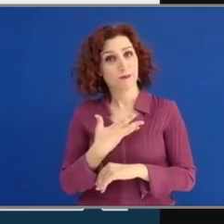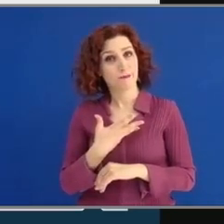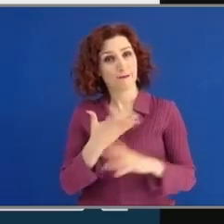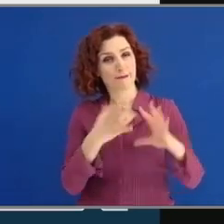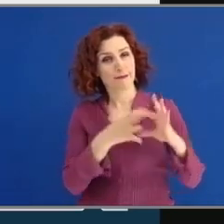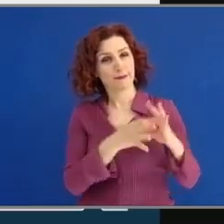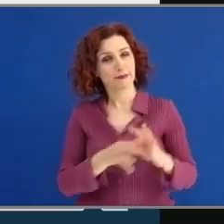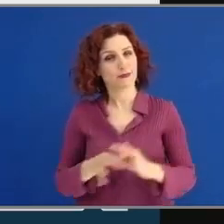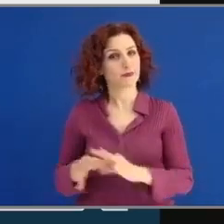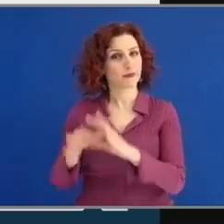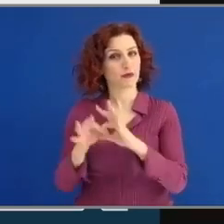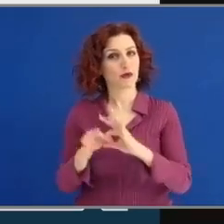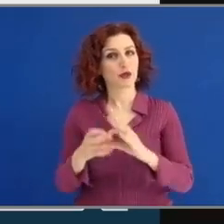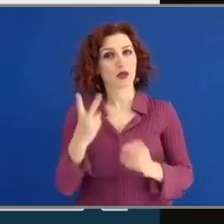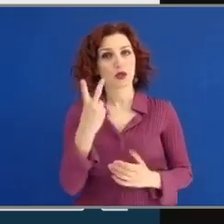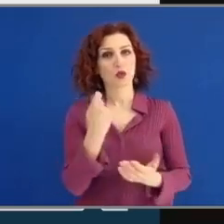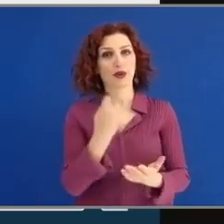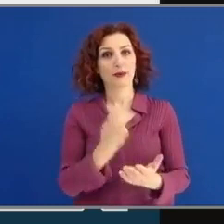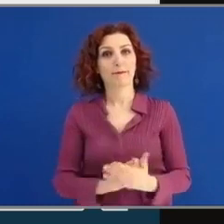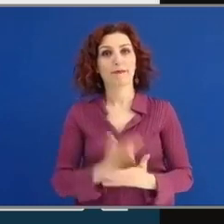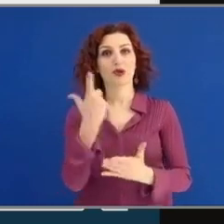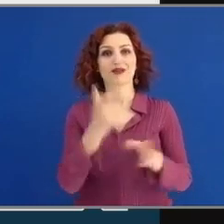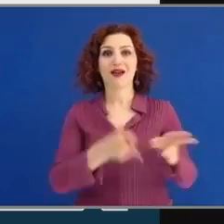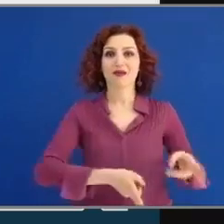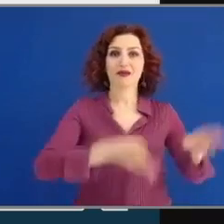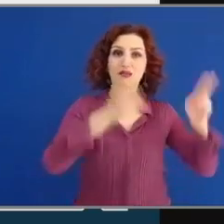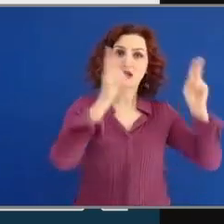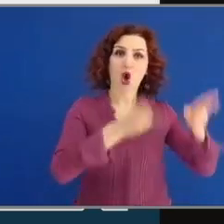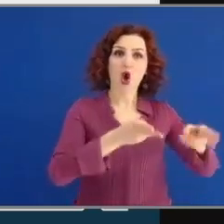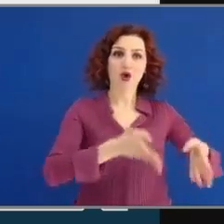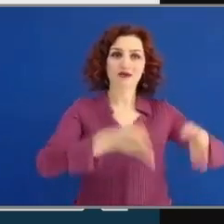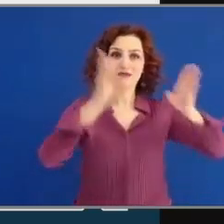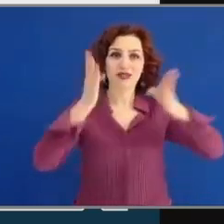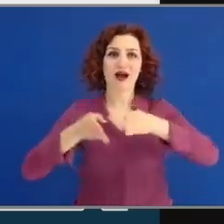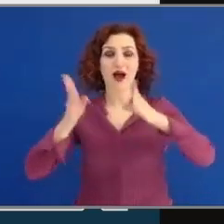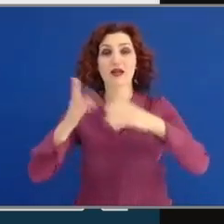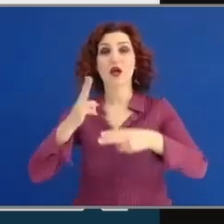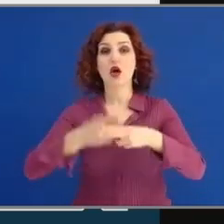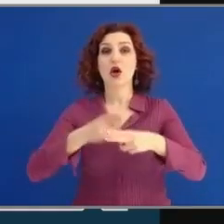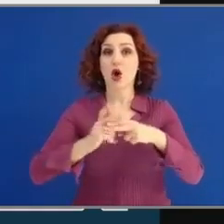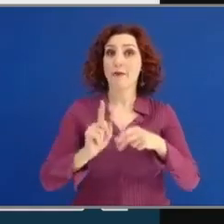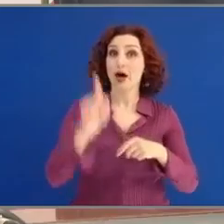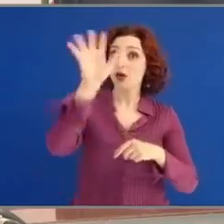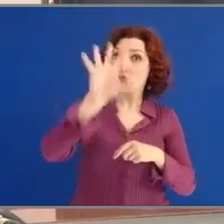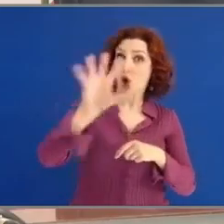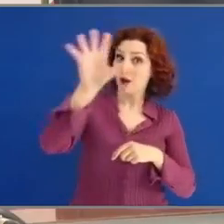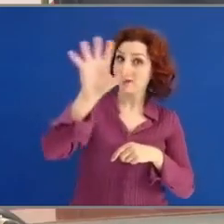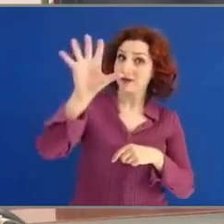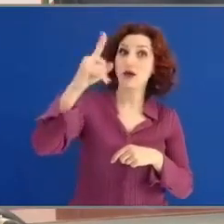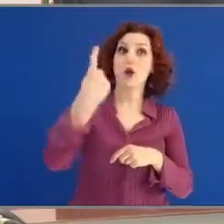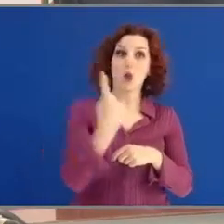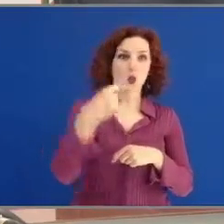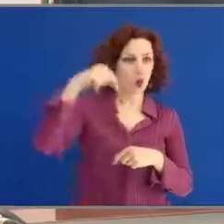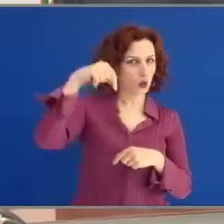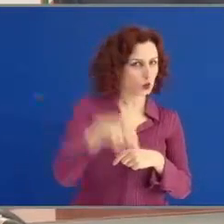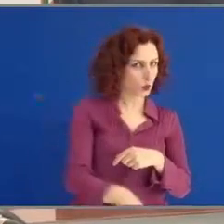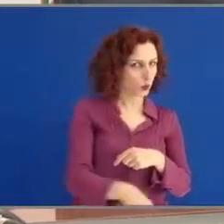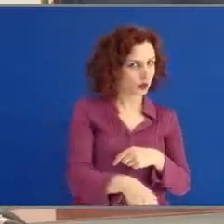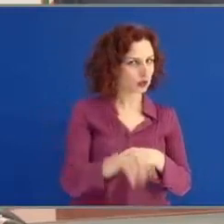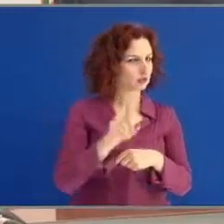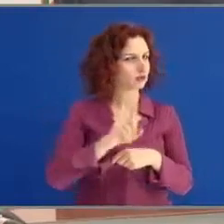due importanti presidi ospedalieri, uno nel nord di Roma e uno al sud, e riguarda uno